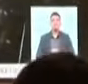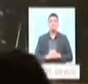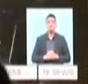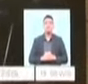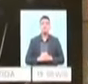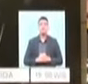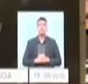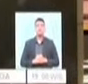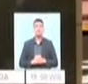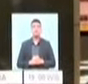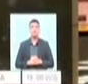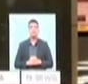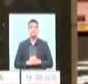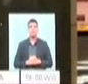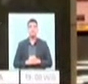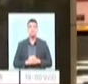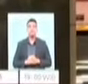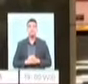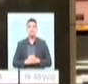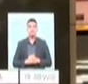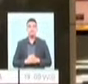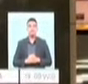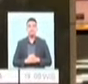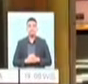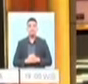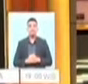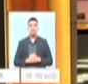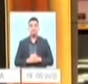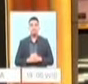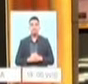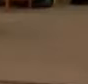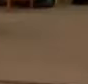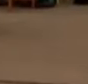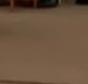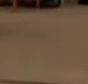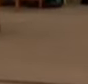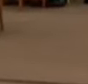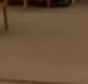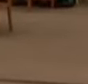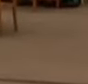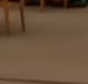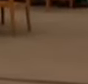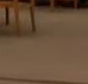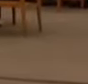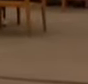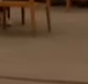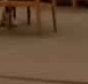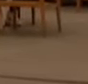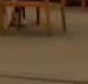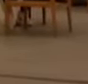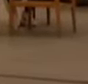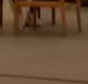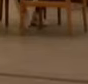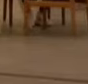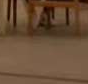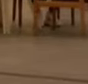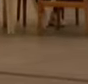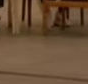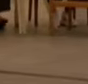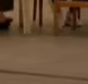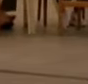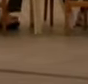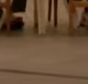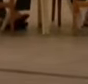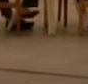nah khusus atau uniknya di lokasi ini para penonton Ini tidak akan langsung pergi karena menilik dari dua debat